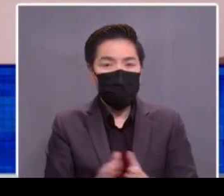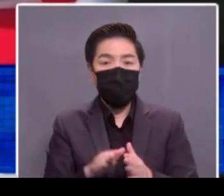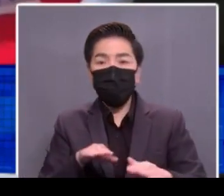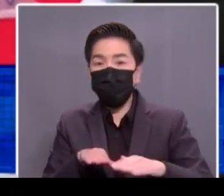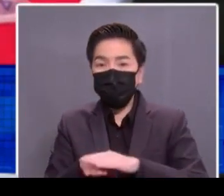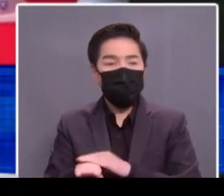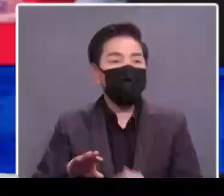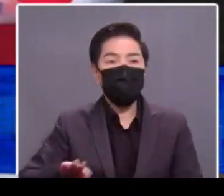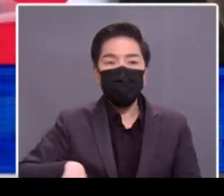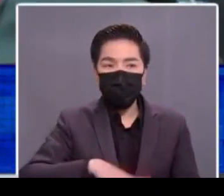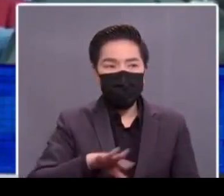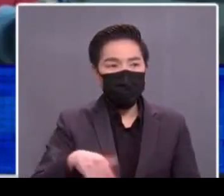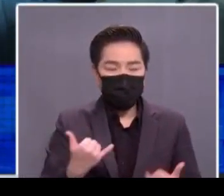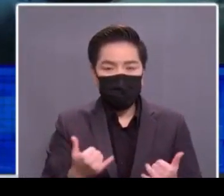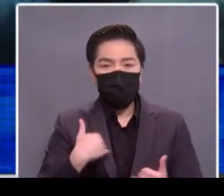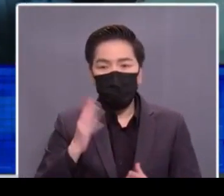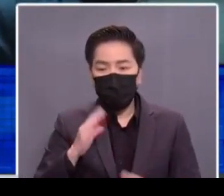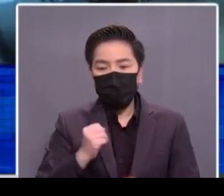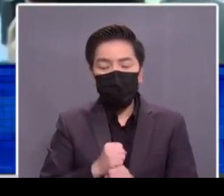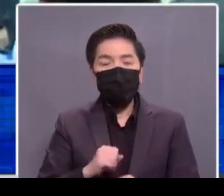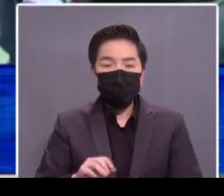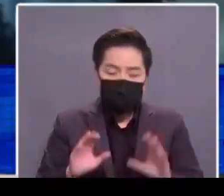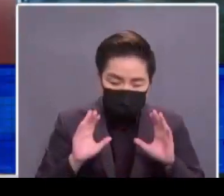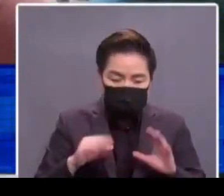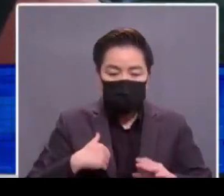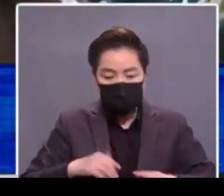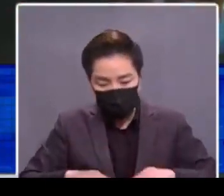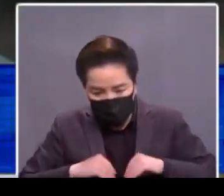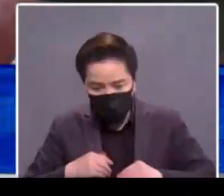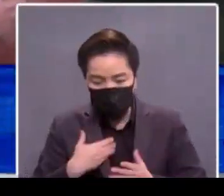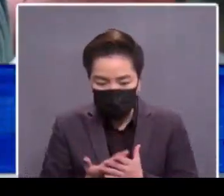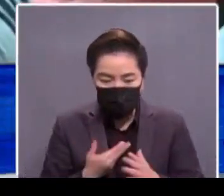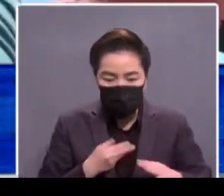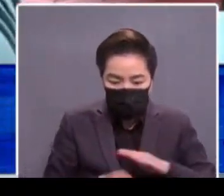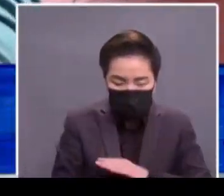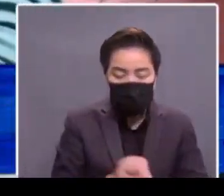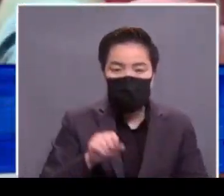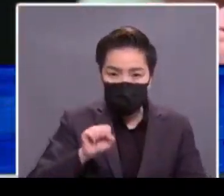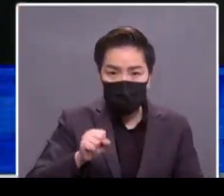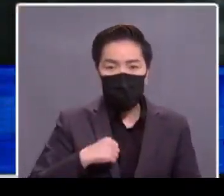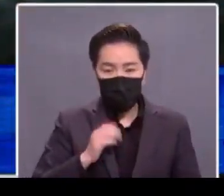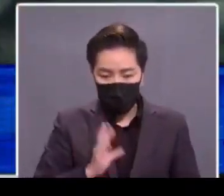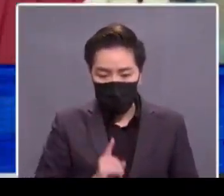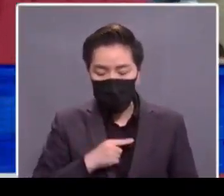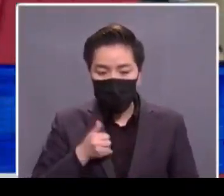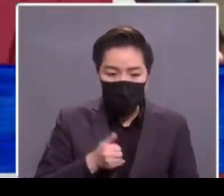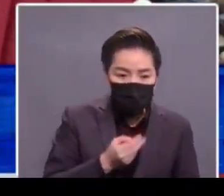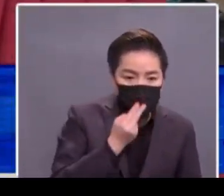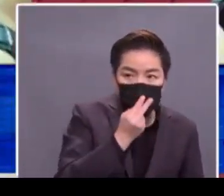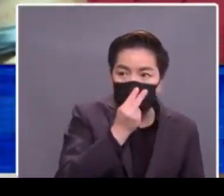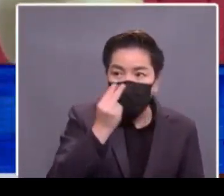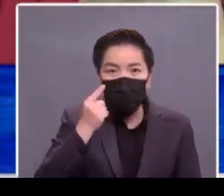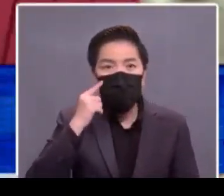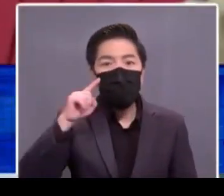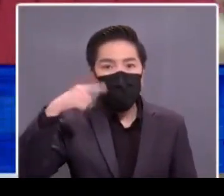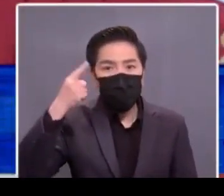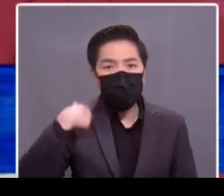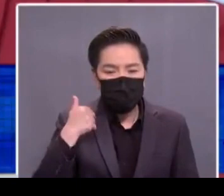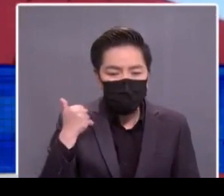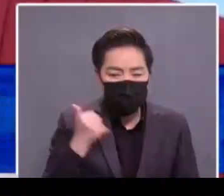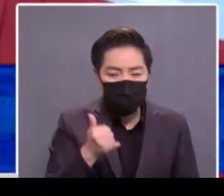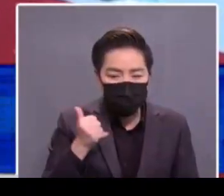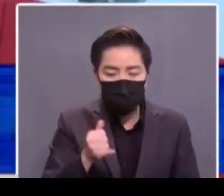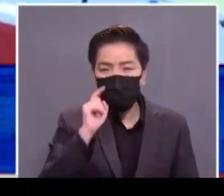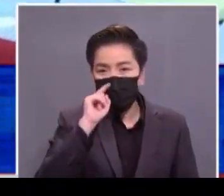หนีจากการสอบสวนผู้ต้องหาให้การรับสารภาพนะคะว่าก่อเหตุคนเดียวโดยได้เข้าไปดูลาดเหลาก่อนเข้าก่อเหตุจำนวน2